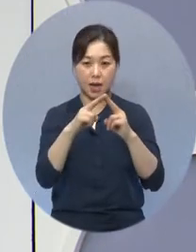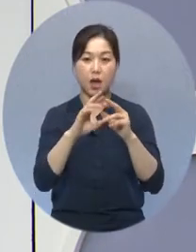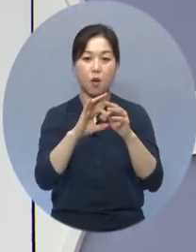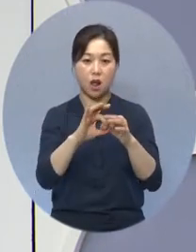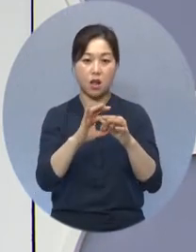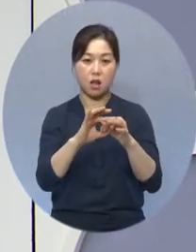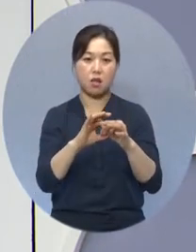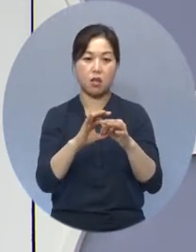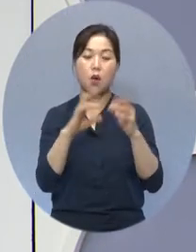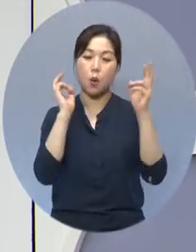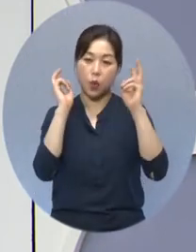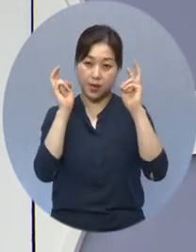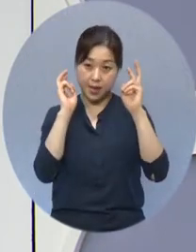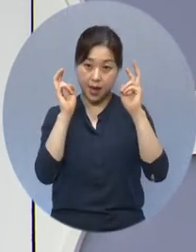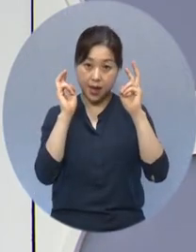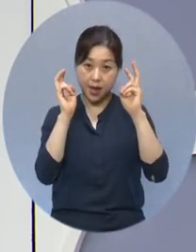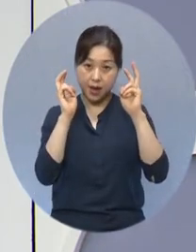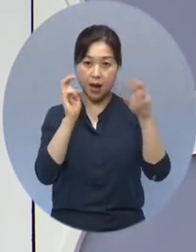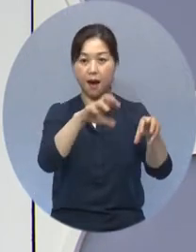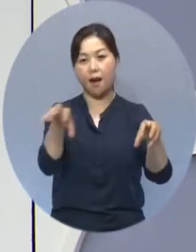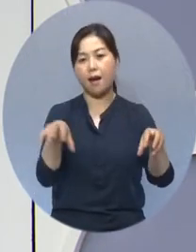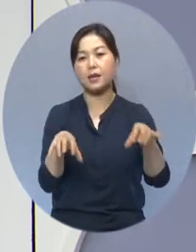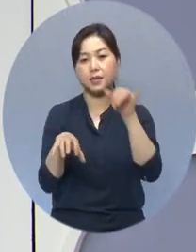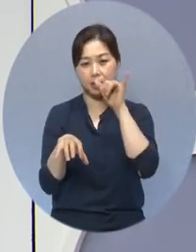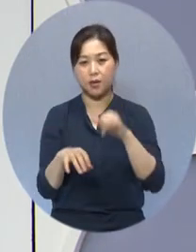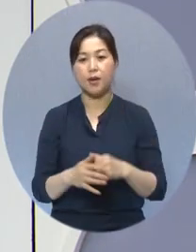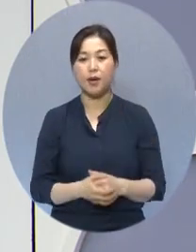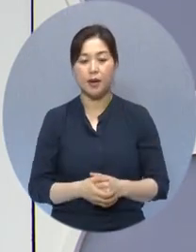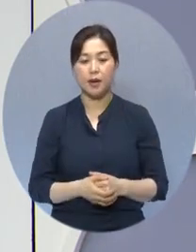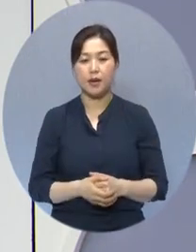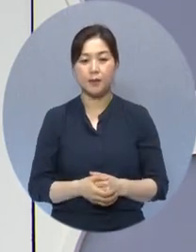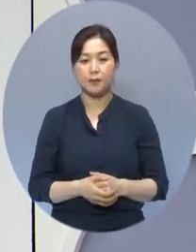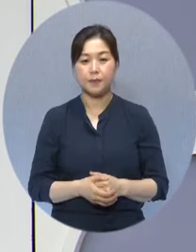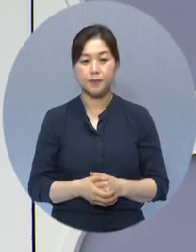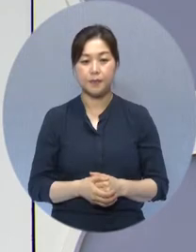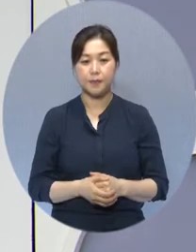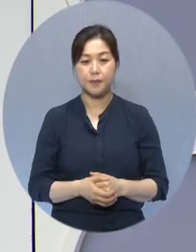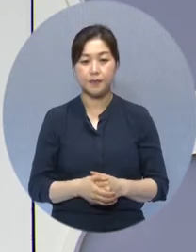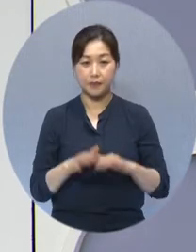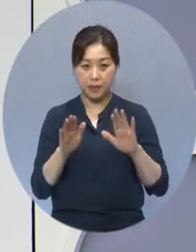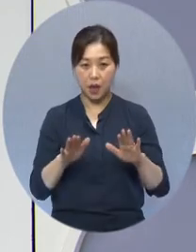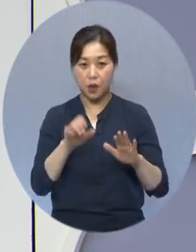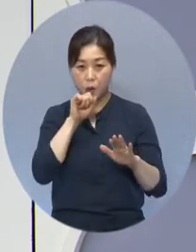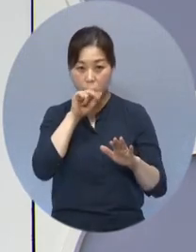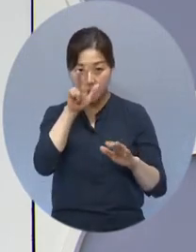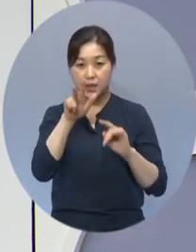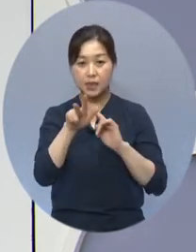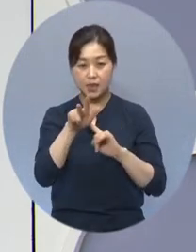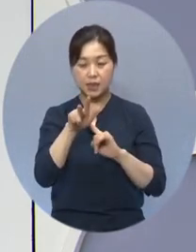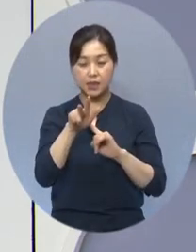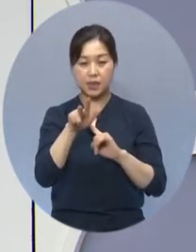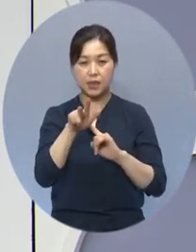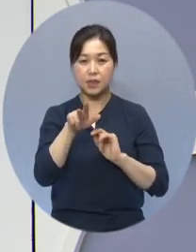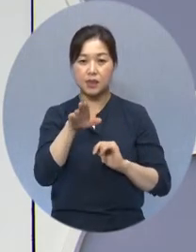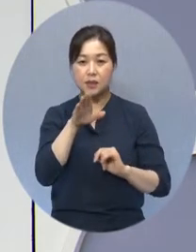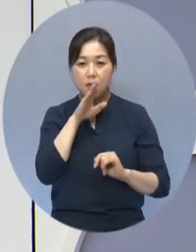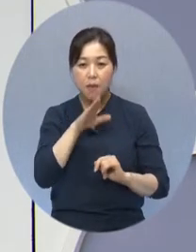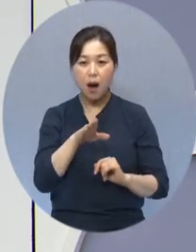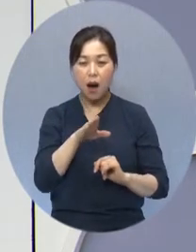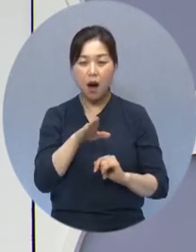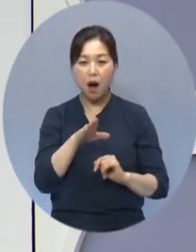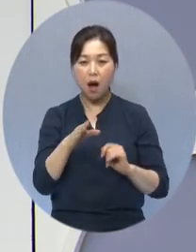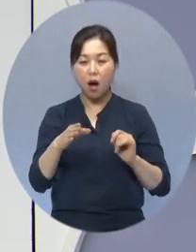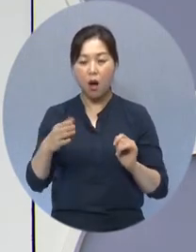관련된 기업들을 예. 가지고 있어요. 거기에 어찌 보면 우리 용인이 정말